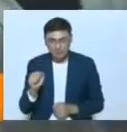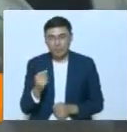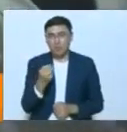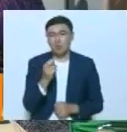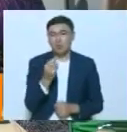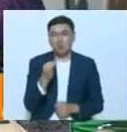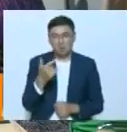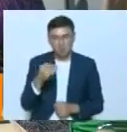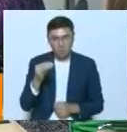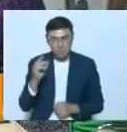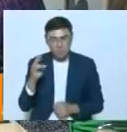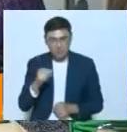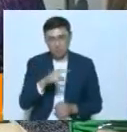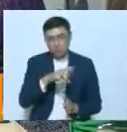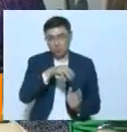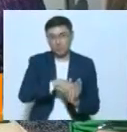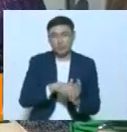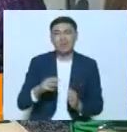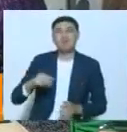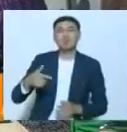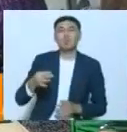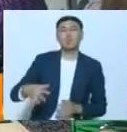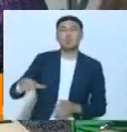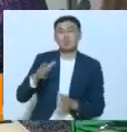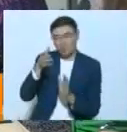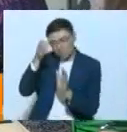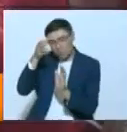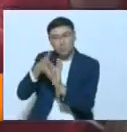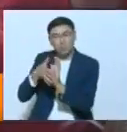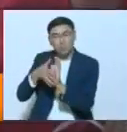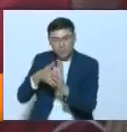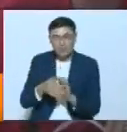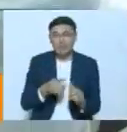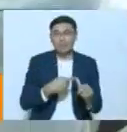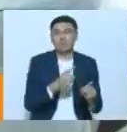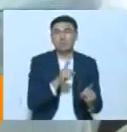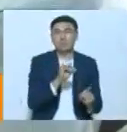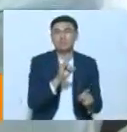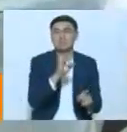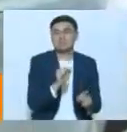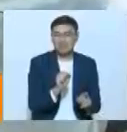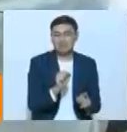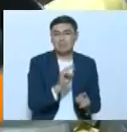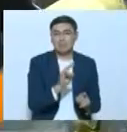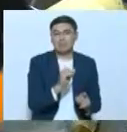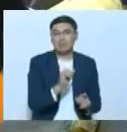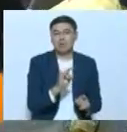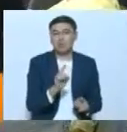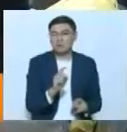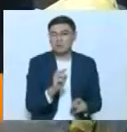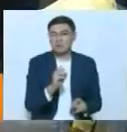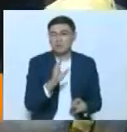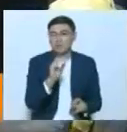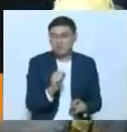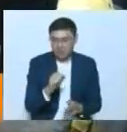Байғожина болды. Кейінгі 10 жылдан бері Маңғыстау даласын зерттеп жүрген мәдениеттанушы Зира Наурызбаева да осы іске атсалысты. Ол